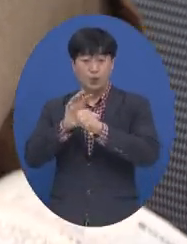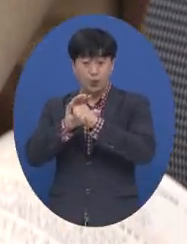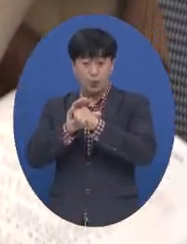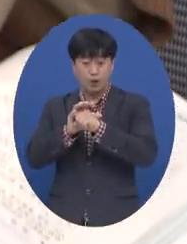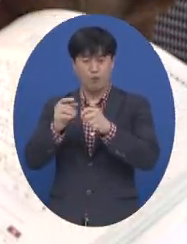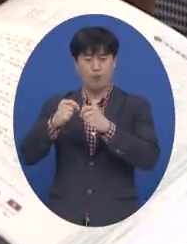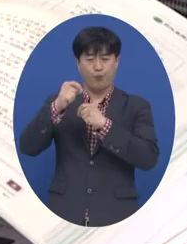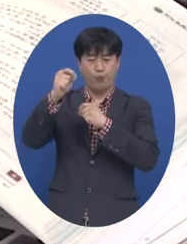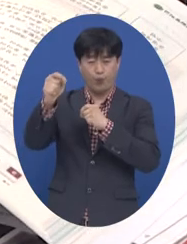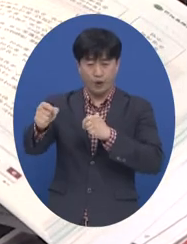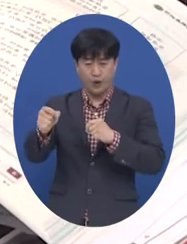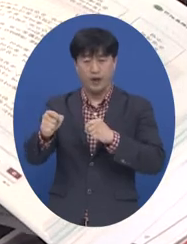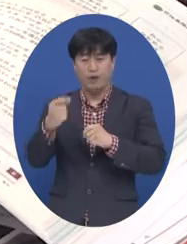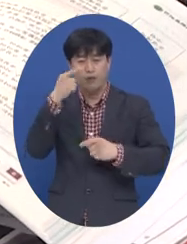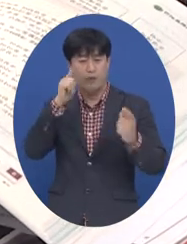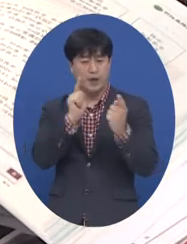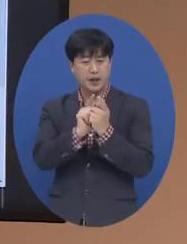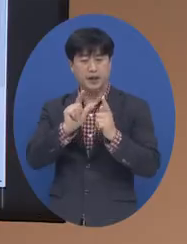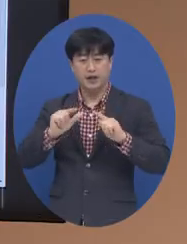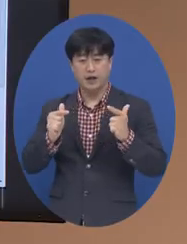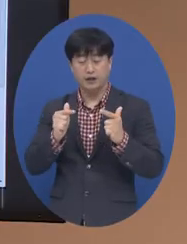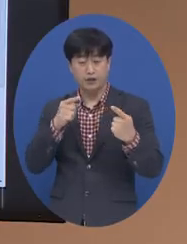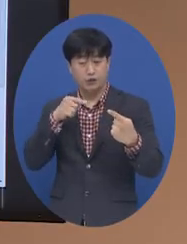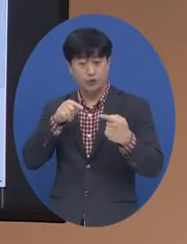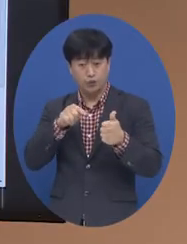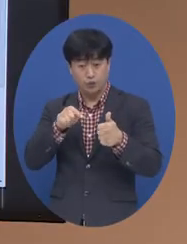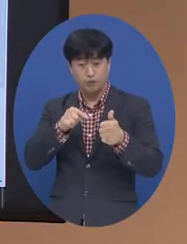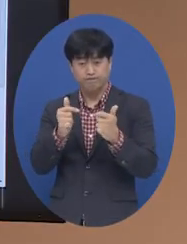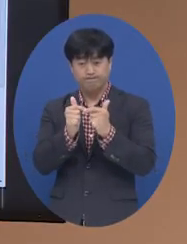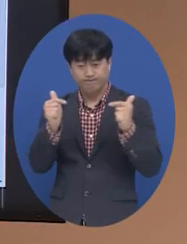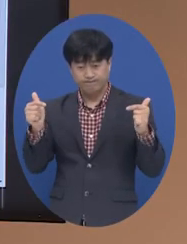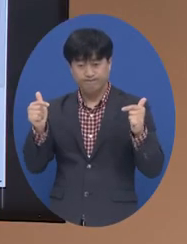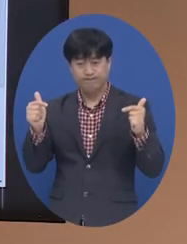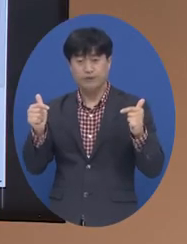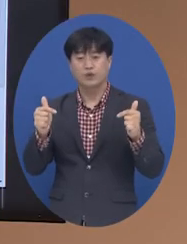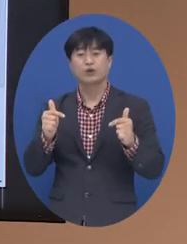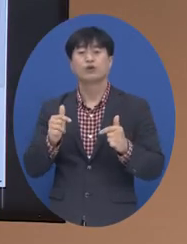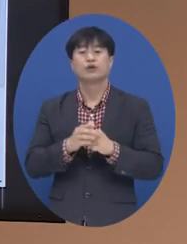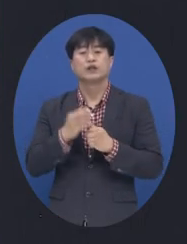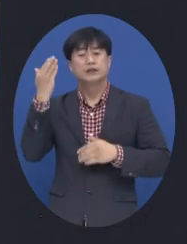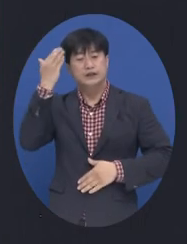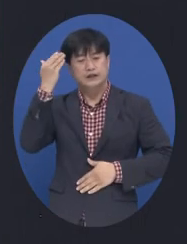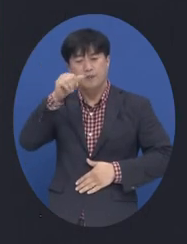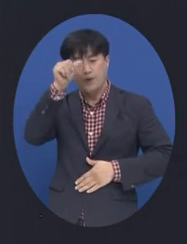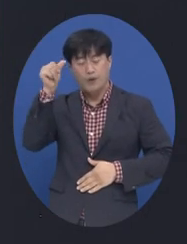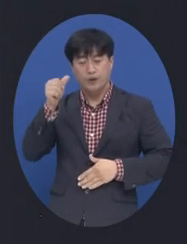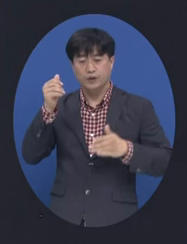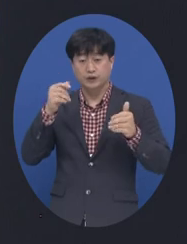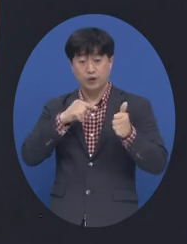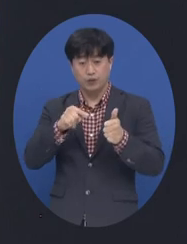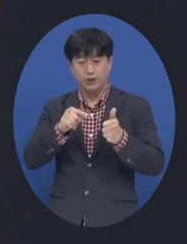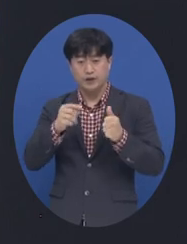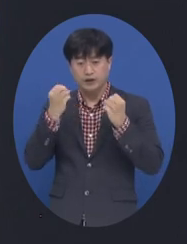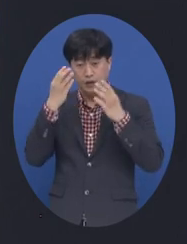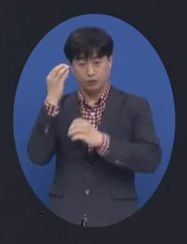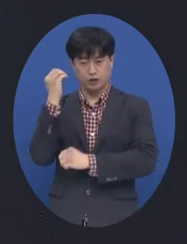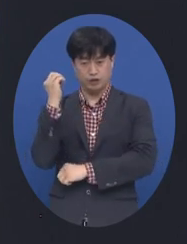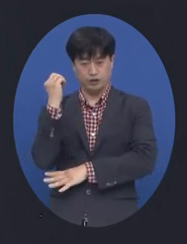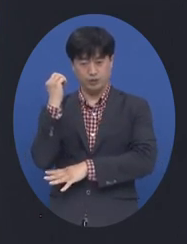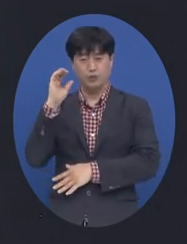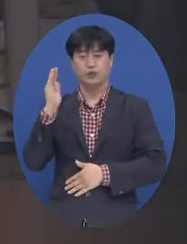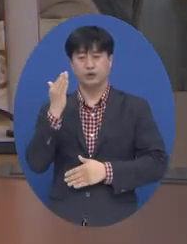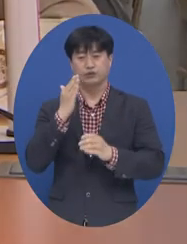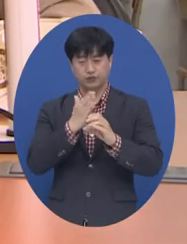코론 알고가 장기화되면서 비대면 교육 수요가 증가하고 있는 만큼 지식이 평생 교육의 새로운 표준이 되고